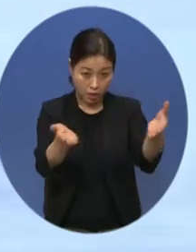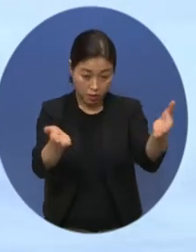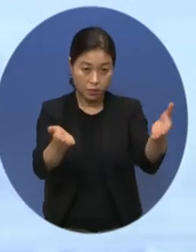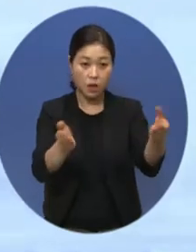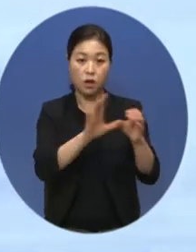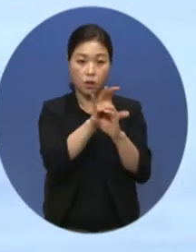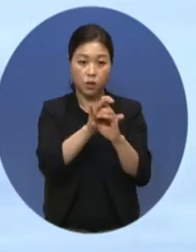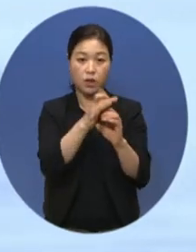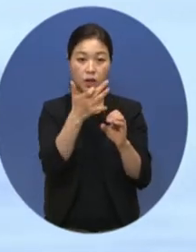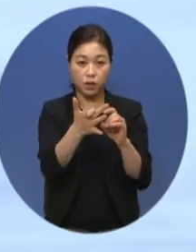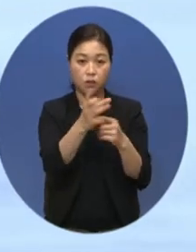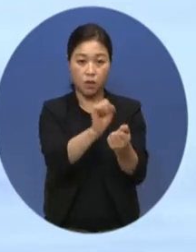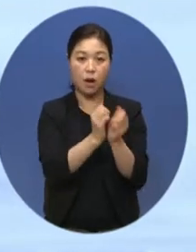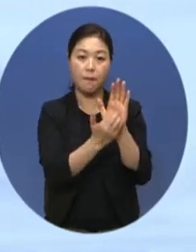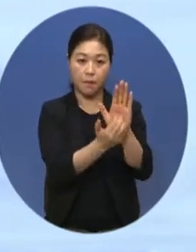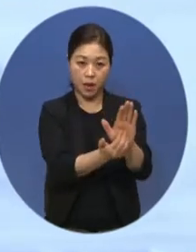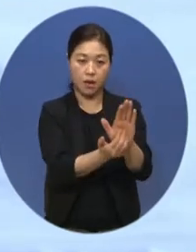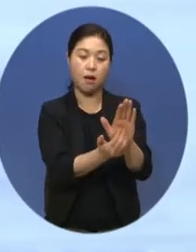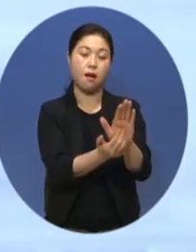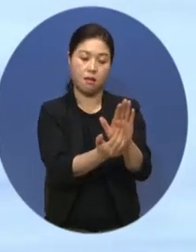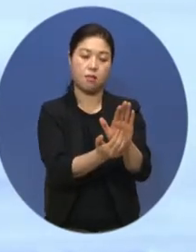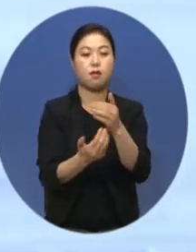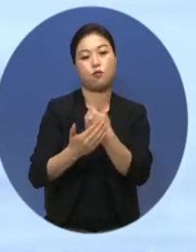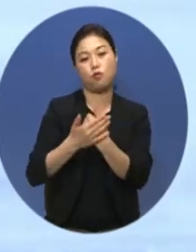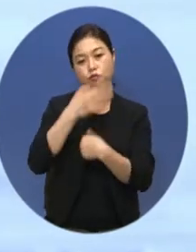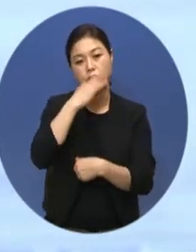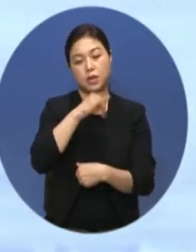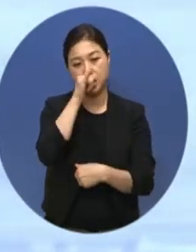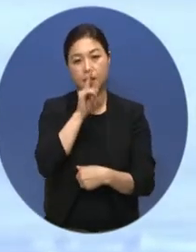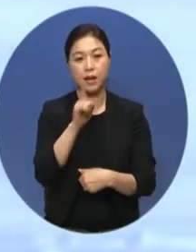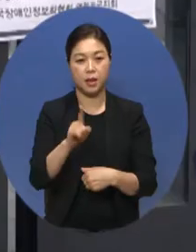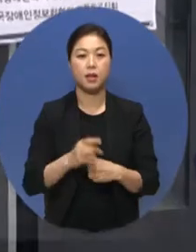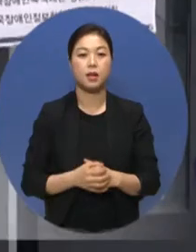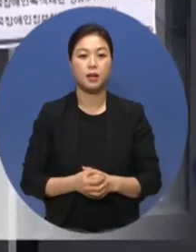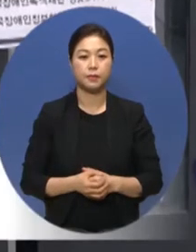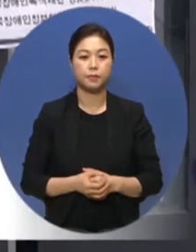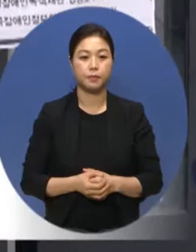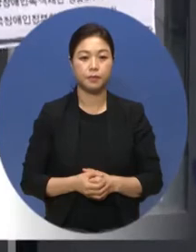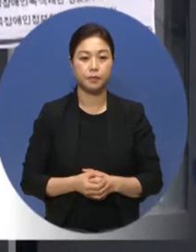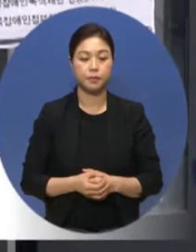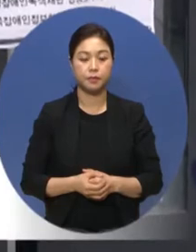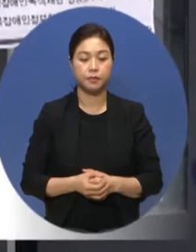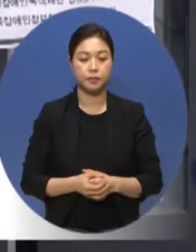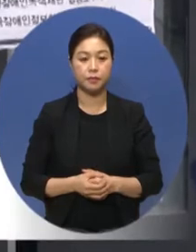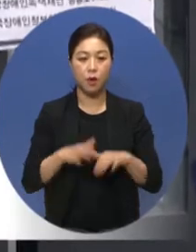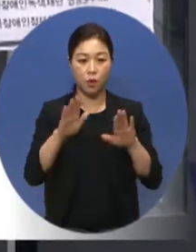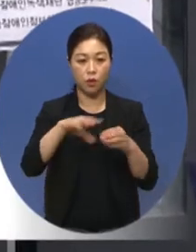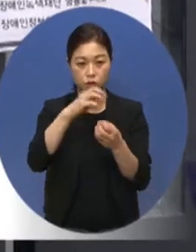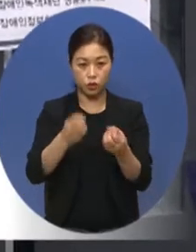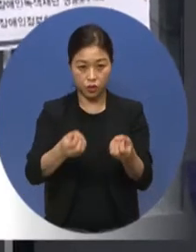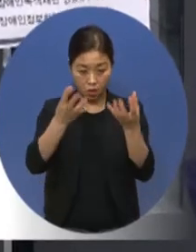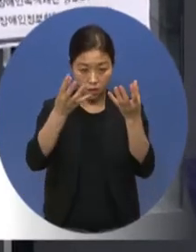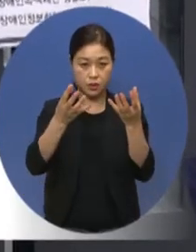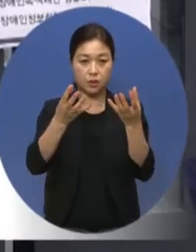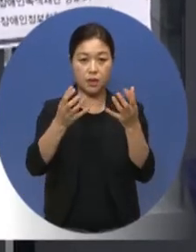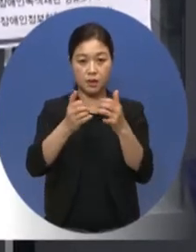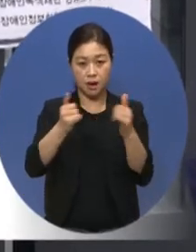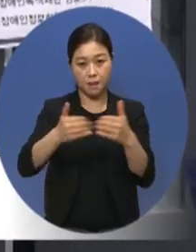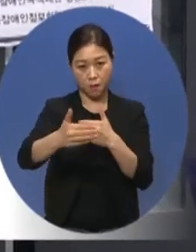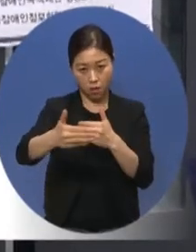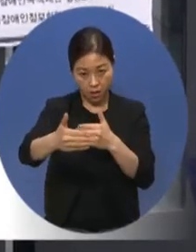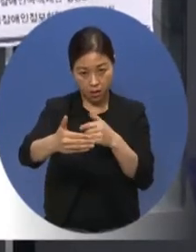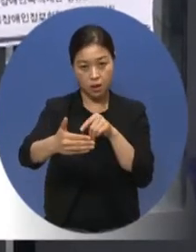코로나19 감염 예방에 탄력을 받게 됐다고 말했습니다. 특히나 올 추석은